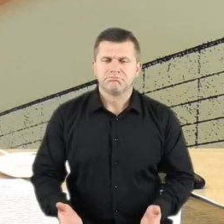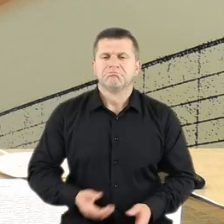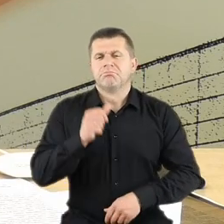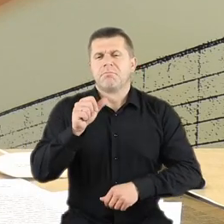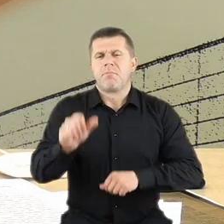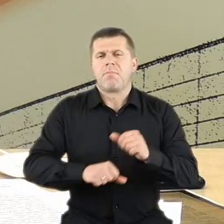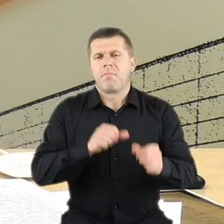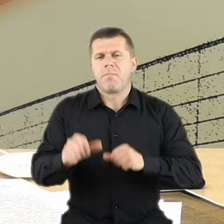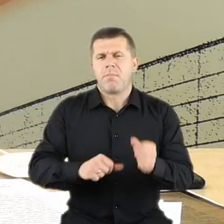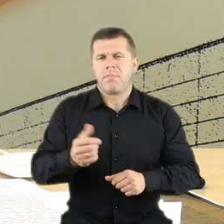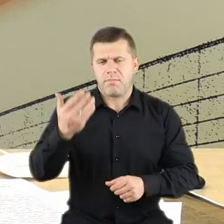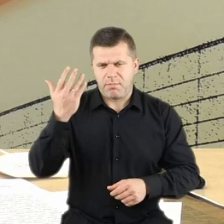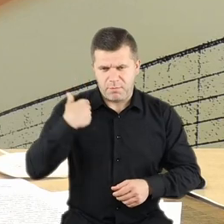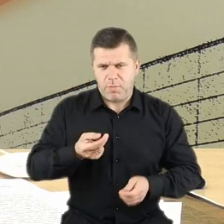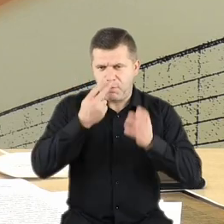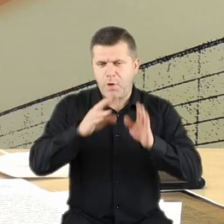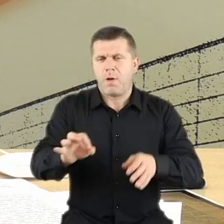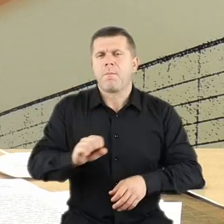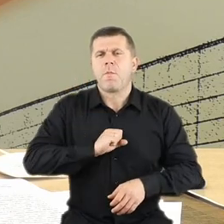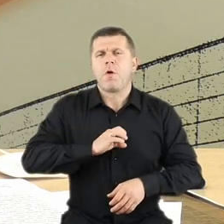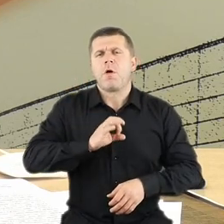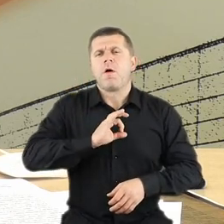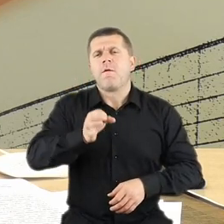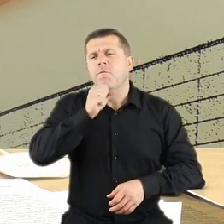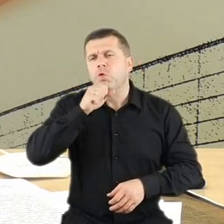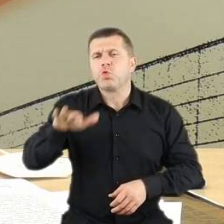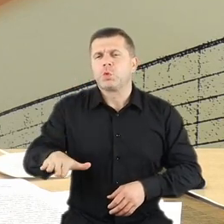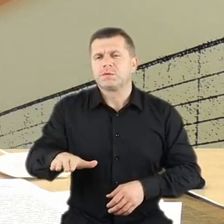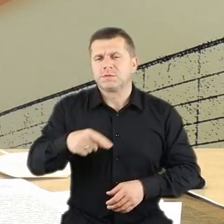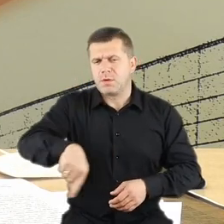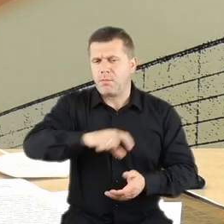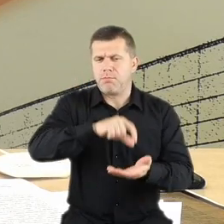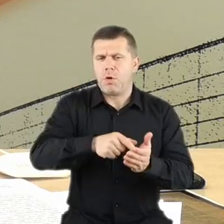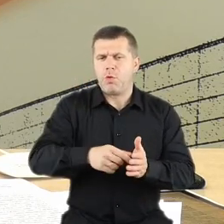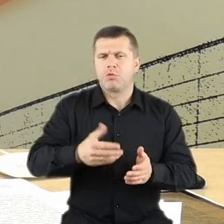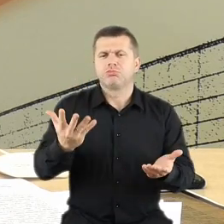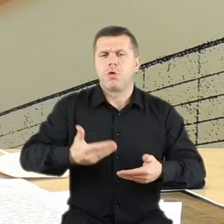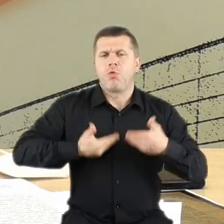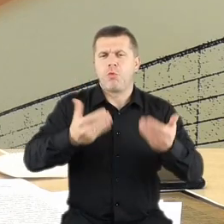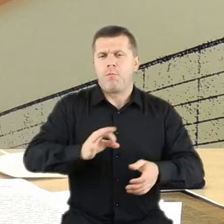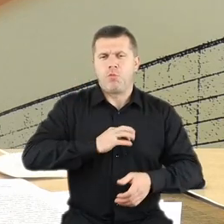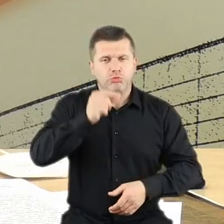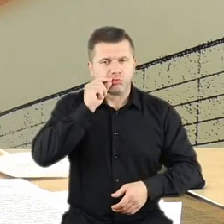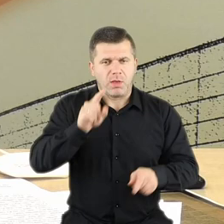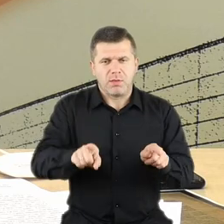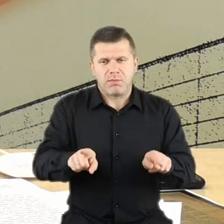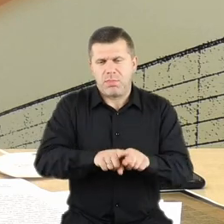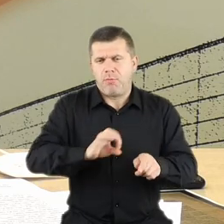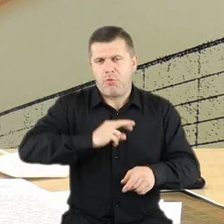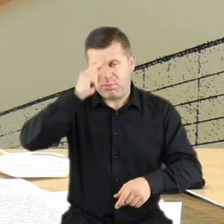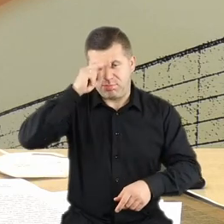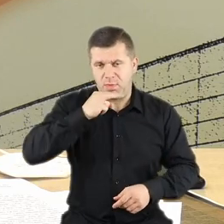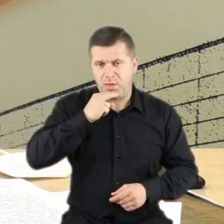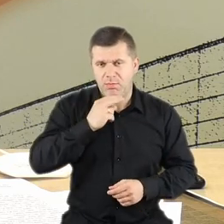temu pokazałam mojej wnuczce i Z.B.U.K.U urodził się mój dziadek a później mój tata Wtedy